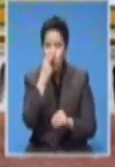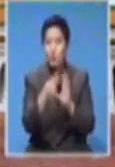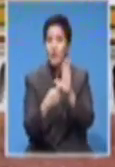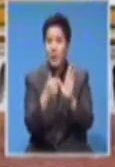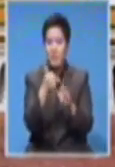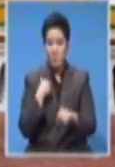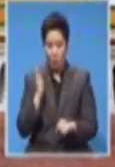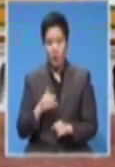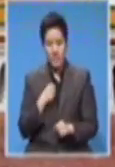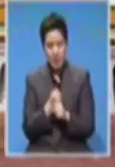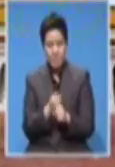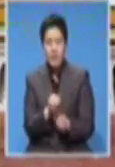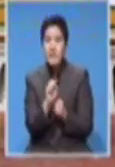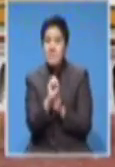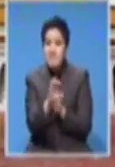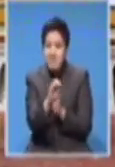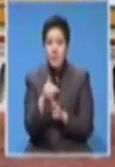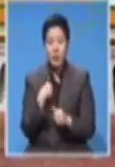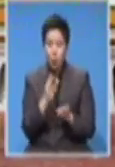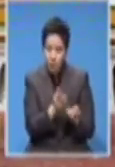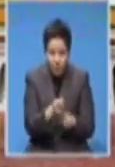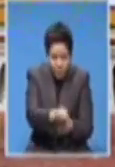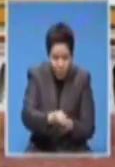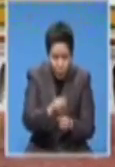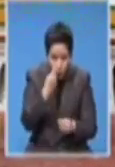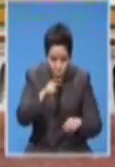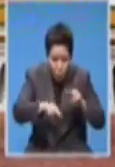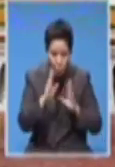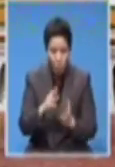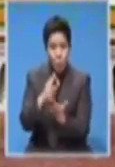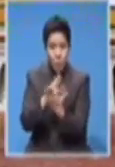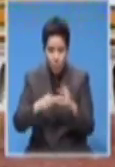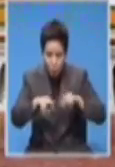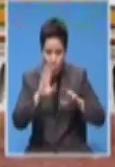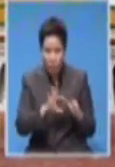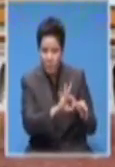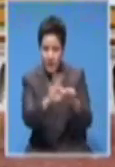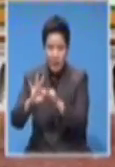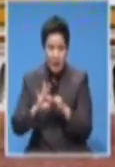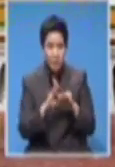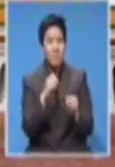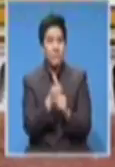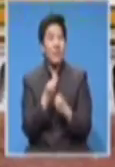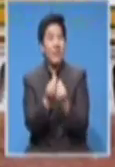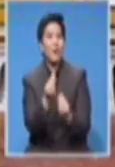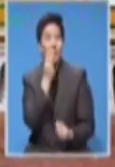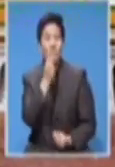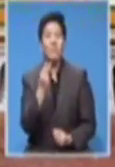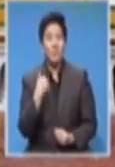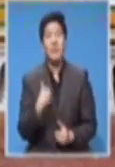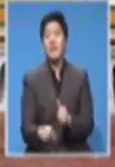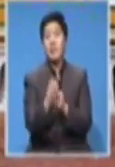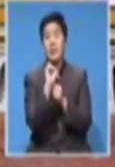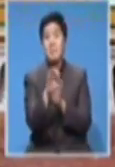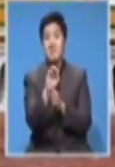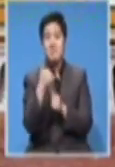ทยากรมืออาชีพมีคำแนะนำการปลูกดูแลรักษานะครับจากนักวิชาการและผู้เกี่ยวข้องในวงการนะครับมีการให้คำแนะน